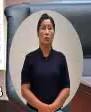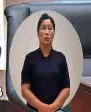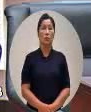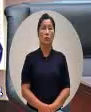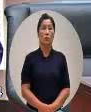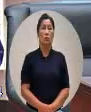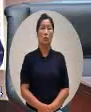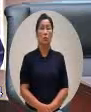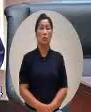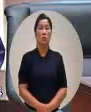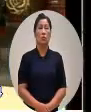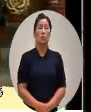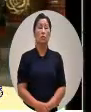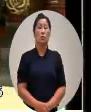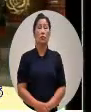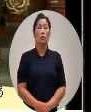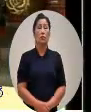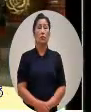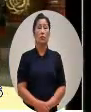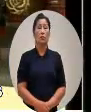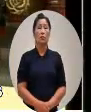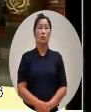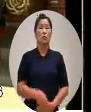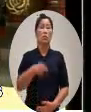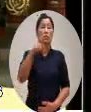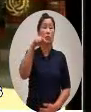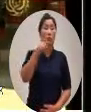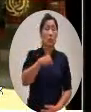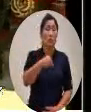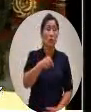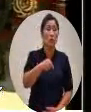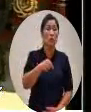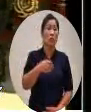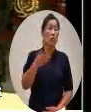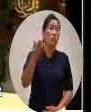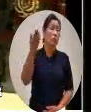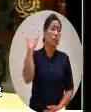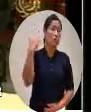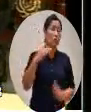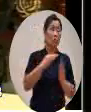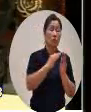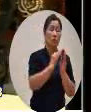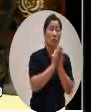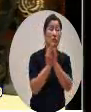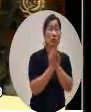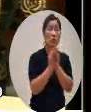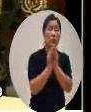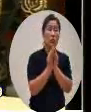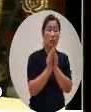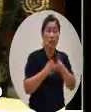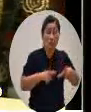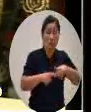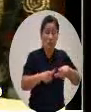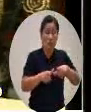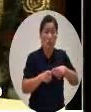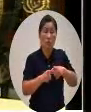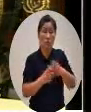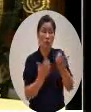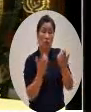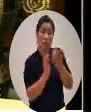這靠文是這個這個這個特朗一百喔這一個是修正的這鋼靠